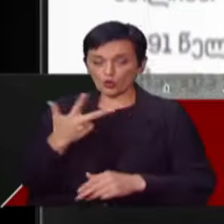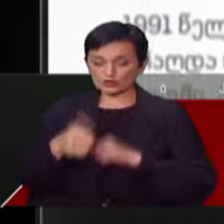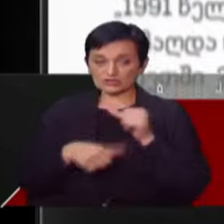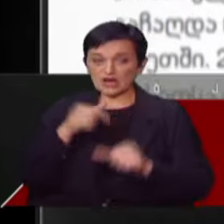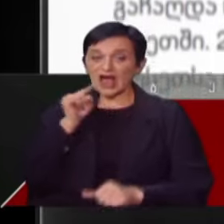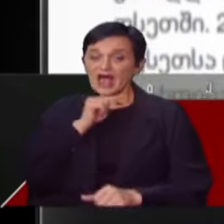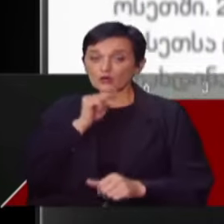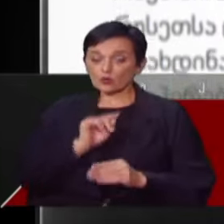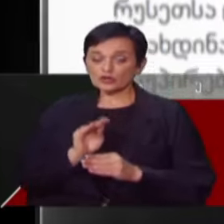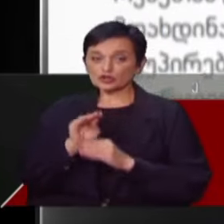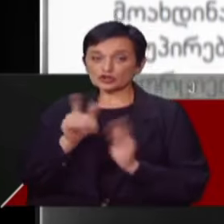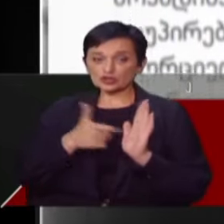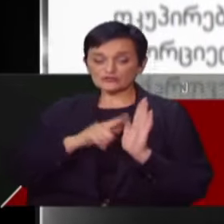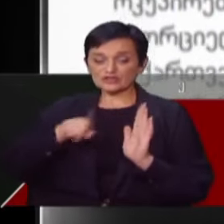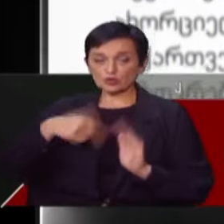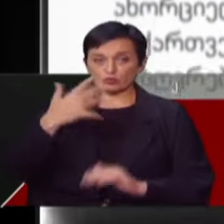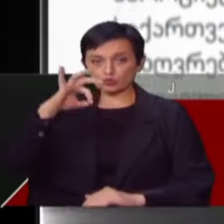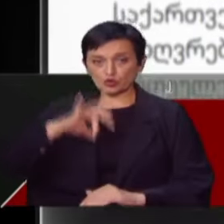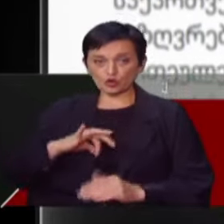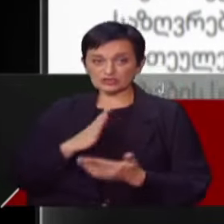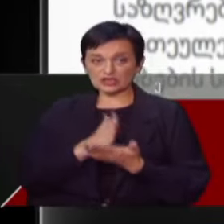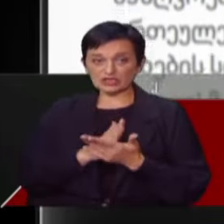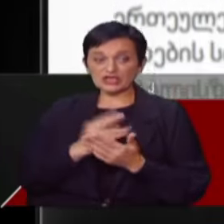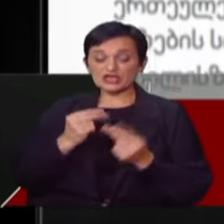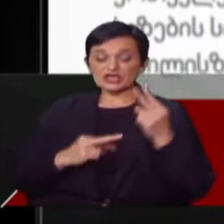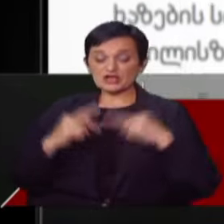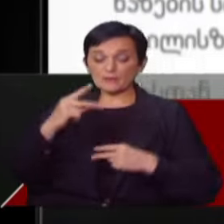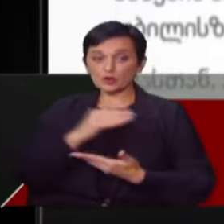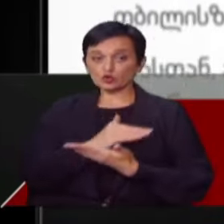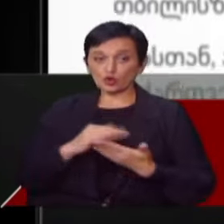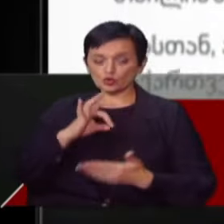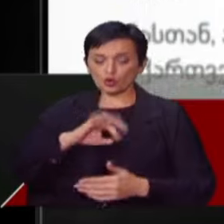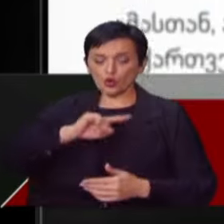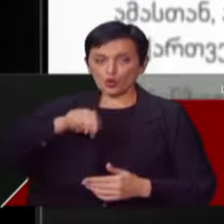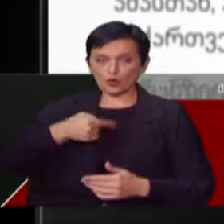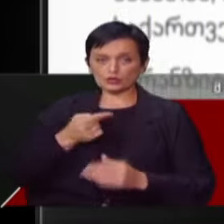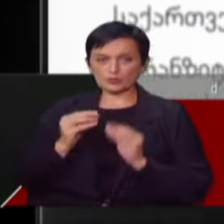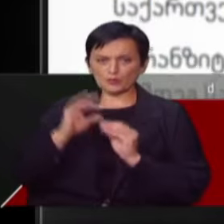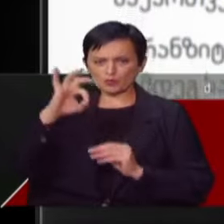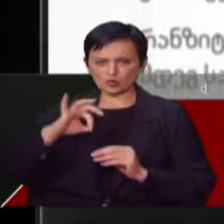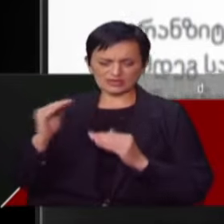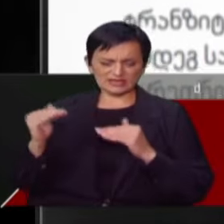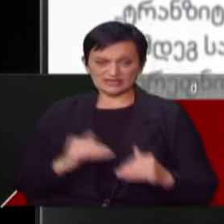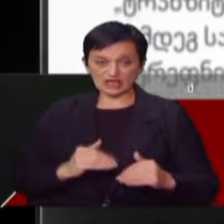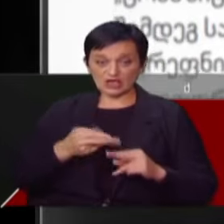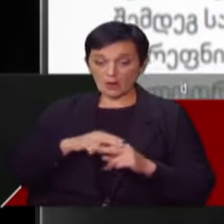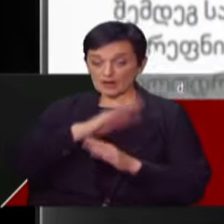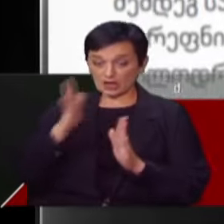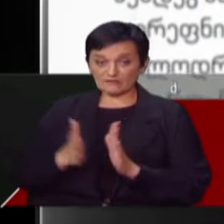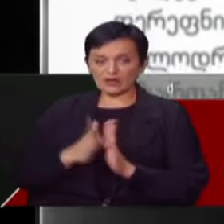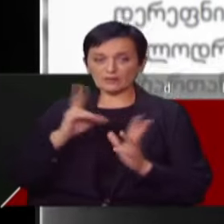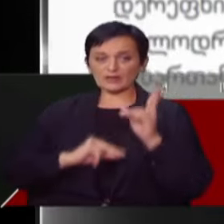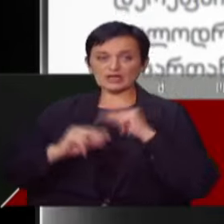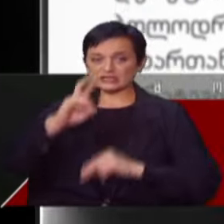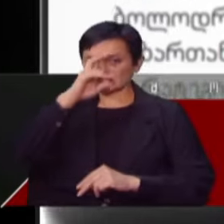tsels ekonomikuri zerda 7.5% shiadgenda da inflatsiis done 0.4%-ამდე დაეცა. ამ ყველაფრის